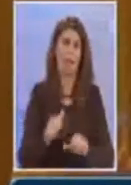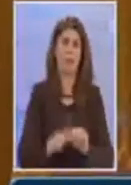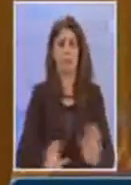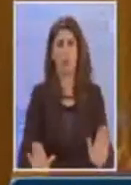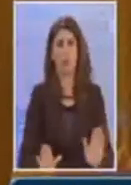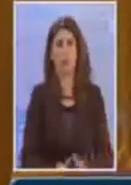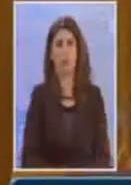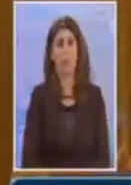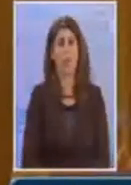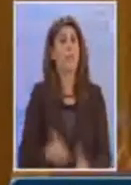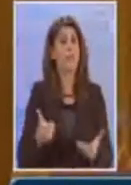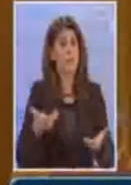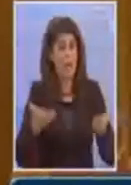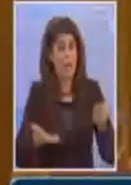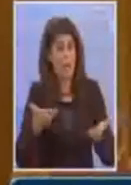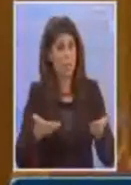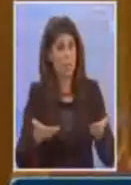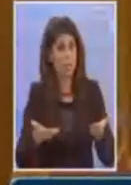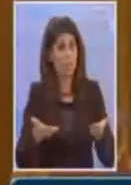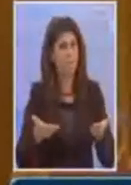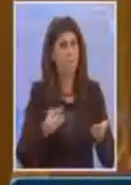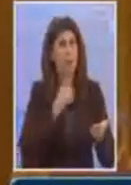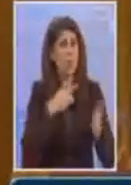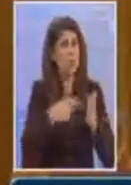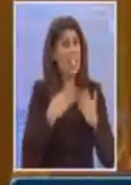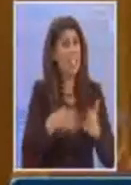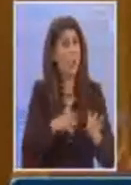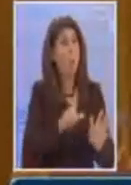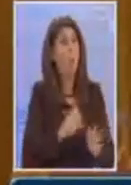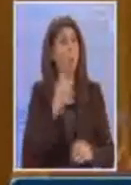αναλογιών, μία ανάλογη έγινε και το 81.